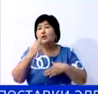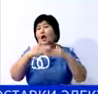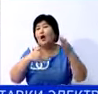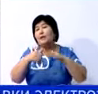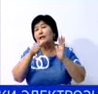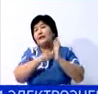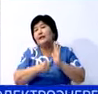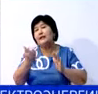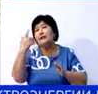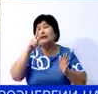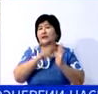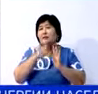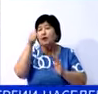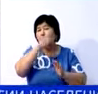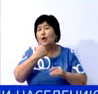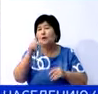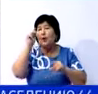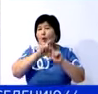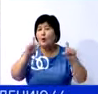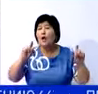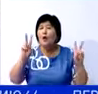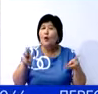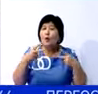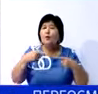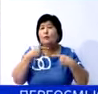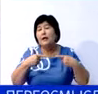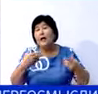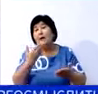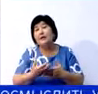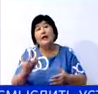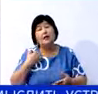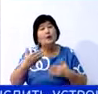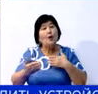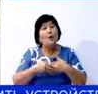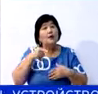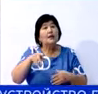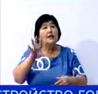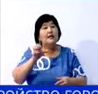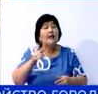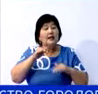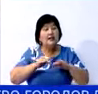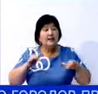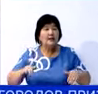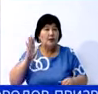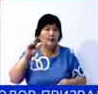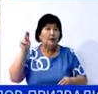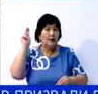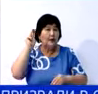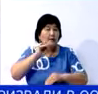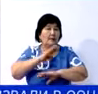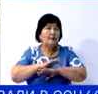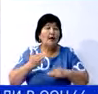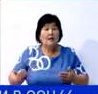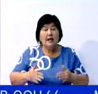в 60-х, 70-х годах школы, клубы, другие объекты. К примеру, в Кызылорде около 1500 детей будут заниматься в школах по месту